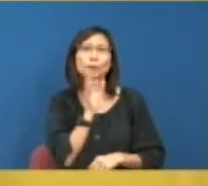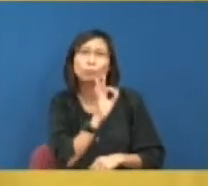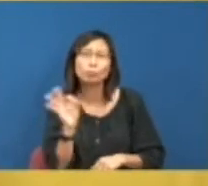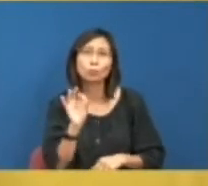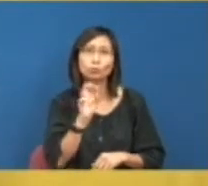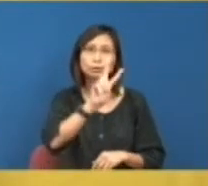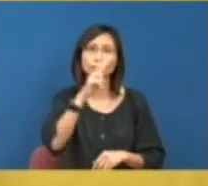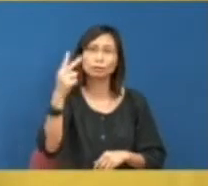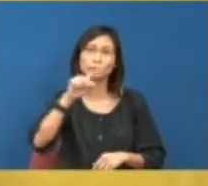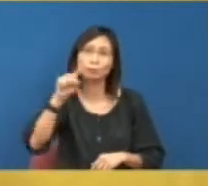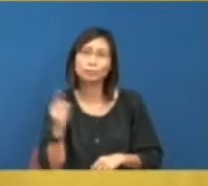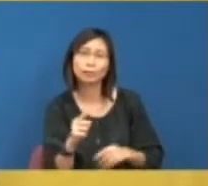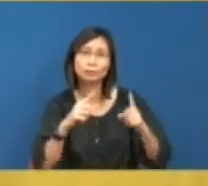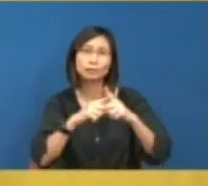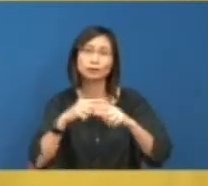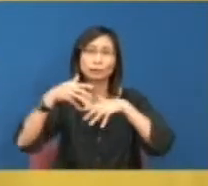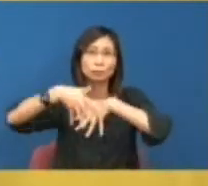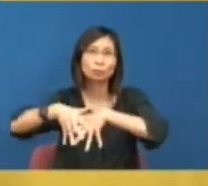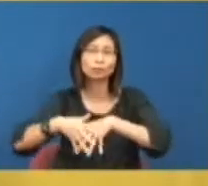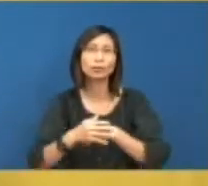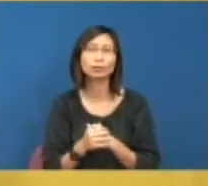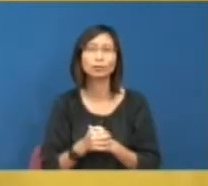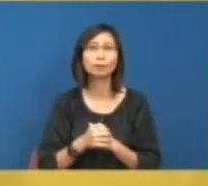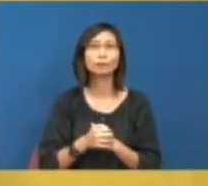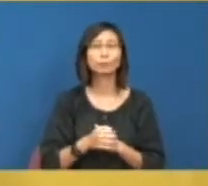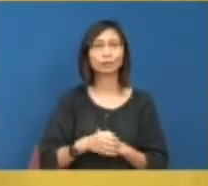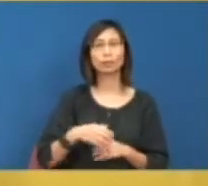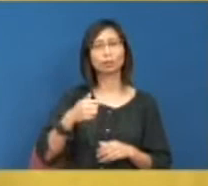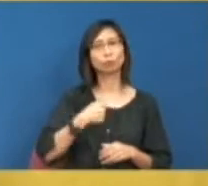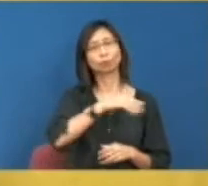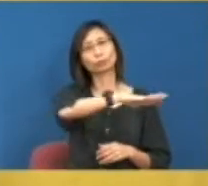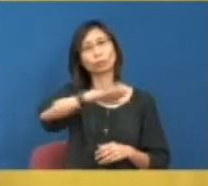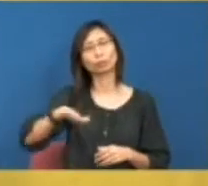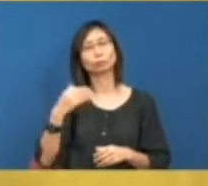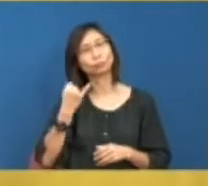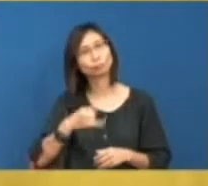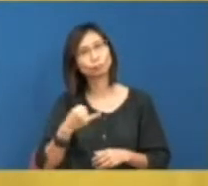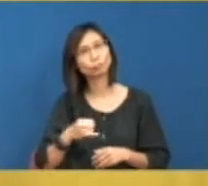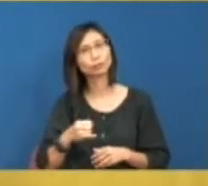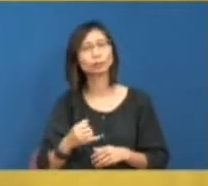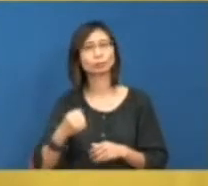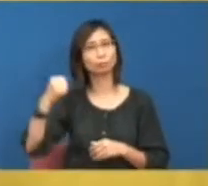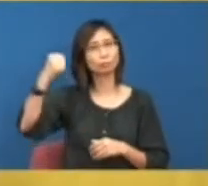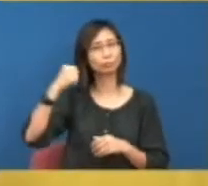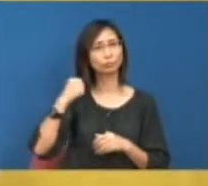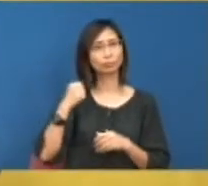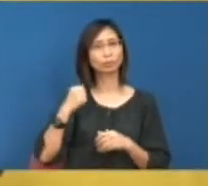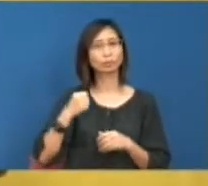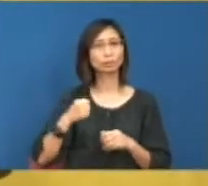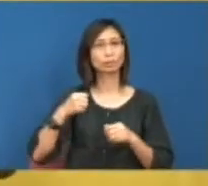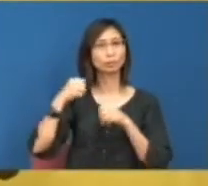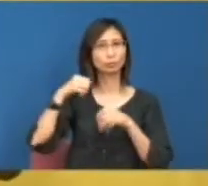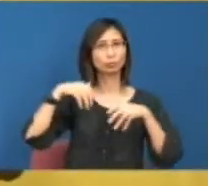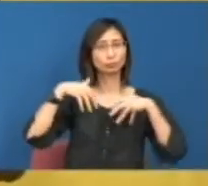度咧發起一個類似嘅示威，或者我哋未去到嘅時候已經被沖垮咗啦。咁所以22萬人同